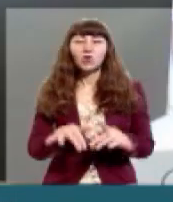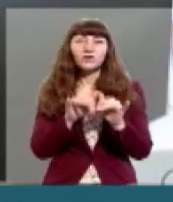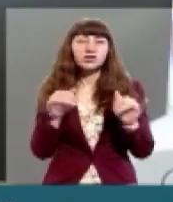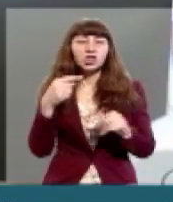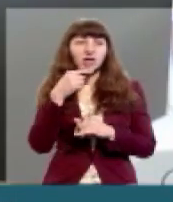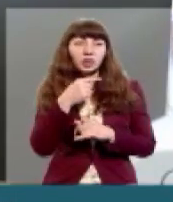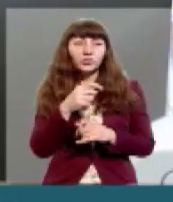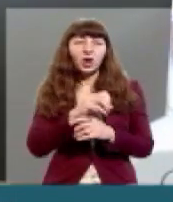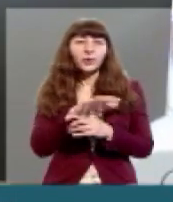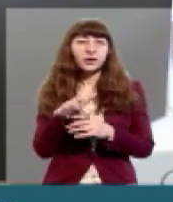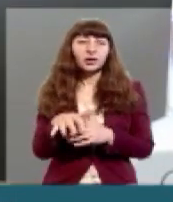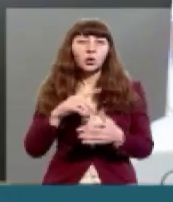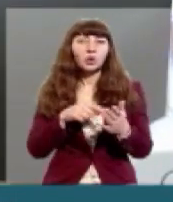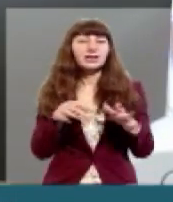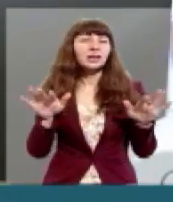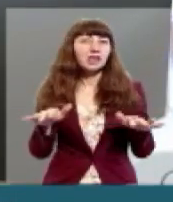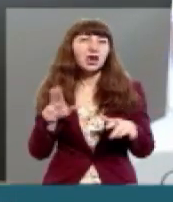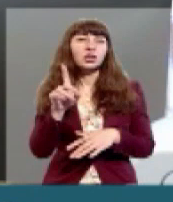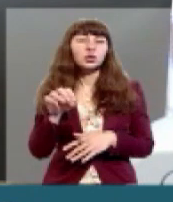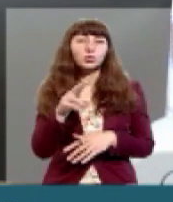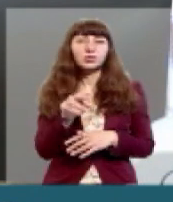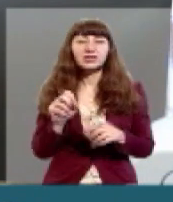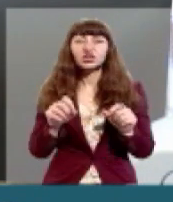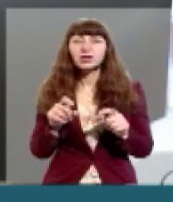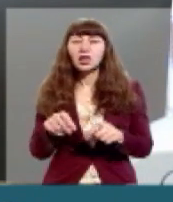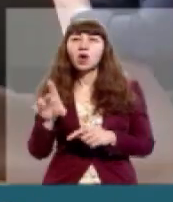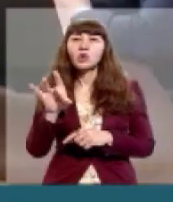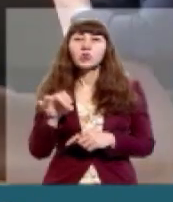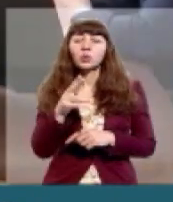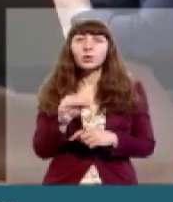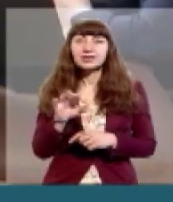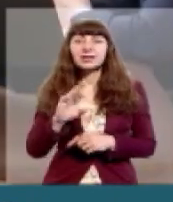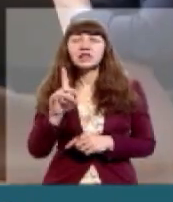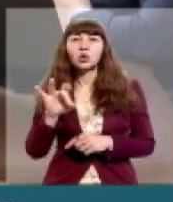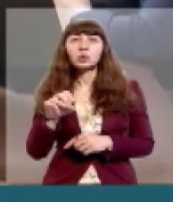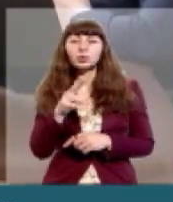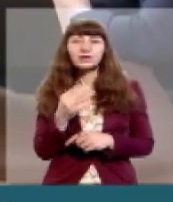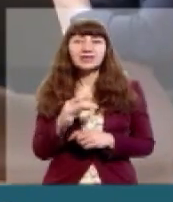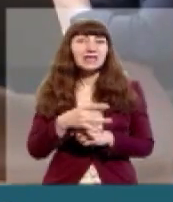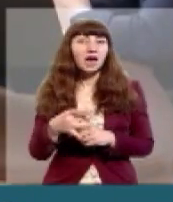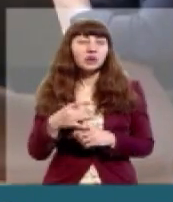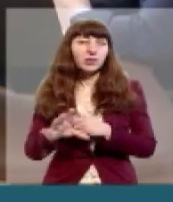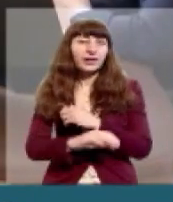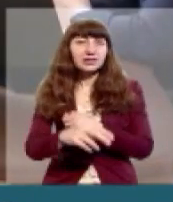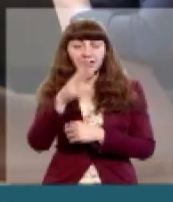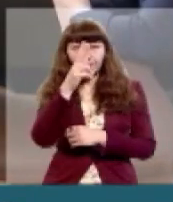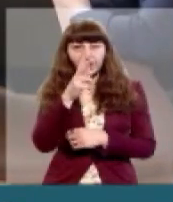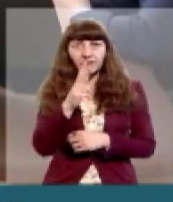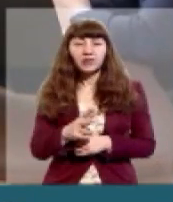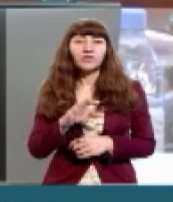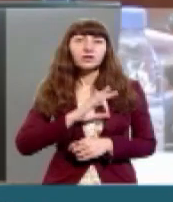экономику региона обеспечили город Аркалы, Карасузский, Житогоринский, Ауликольский и Нарузумский районы. За последних 3 месяца